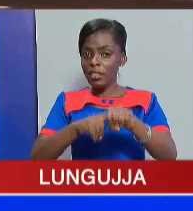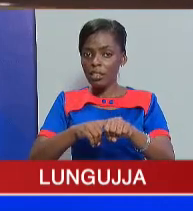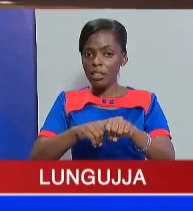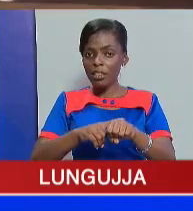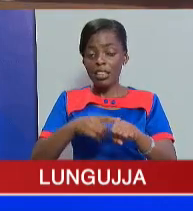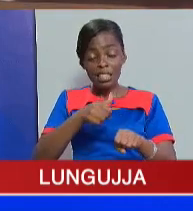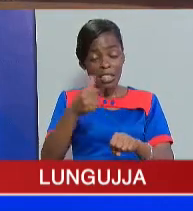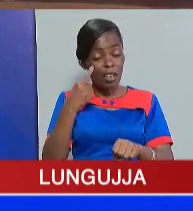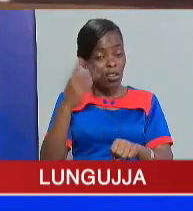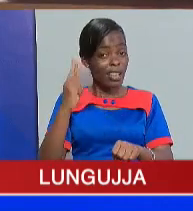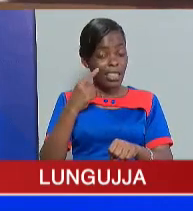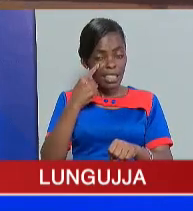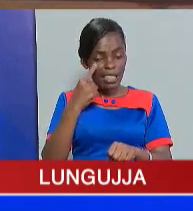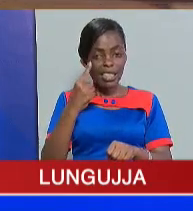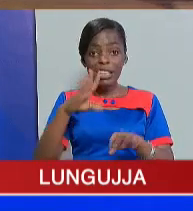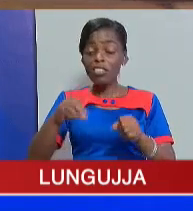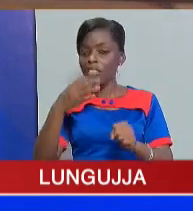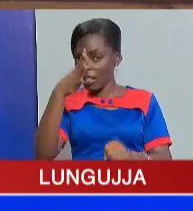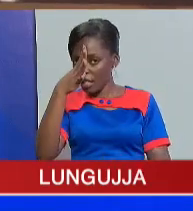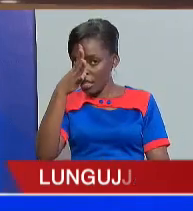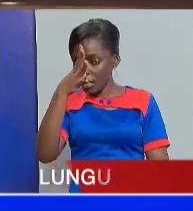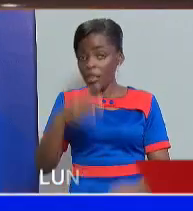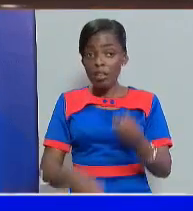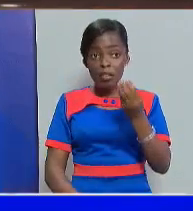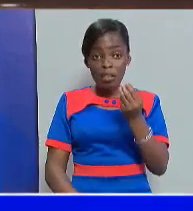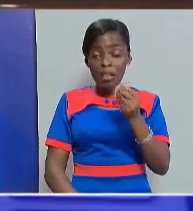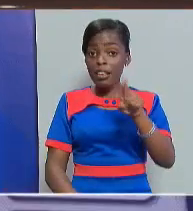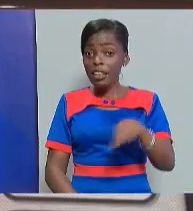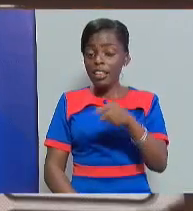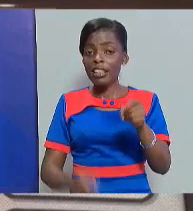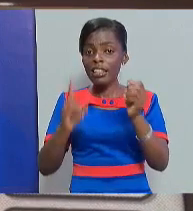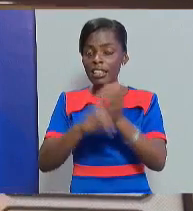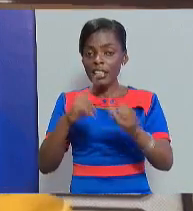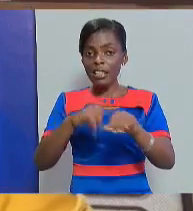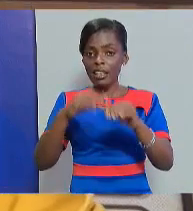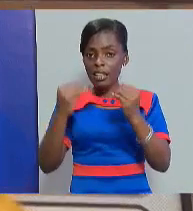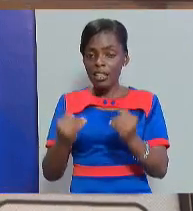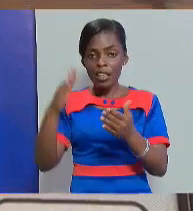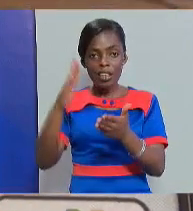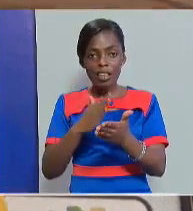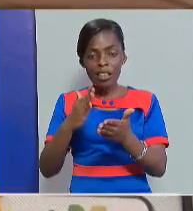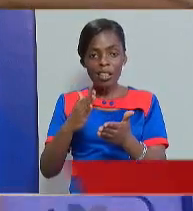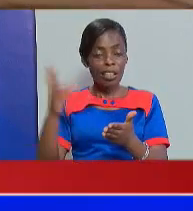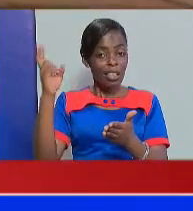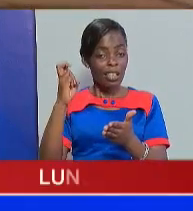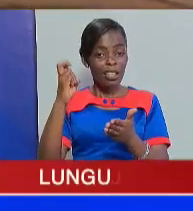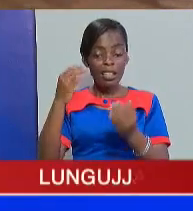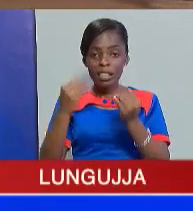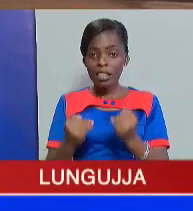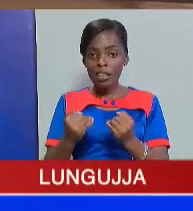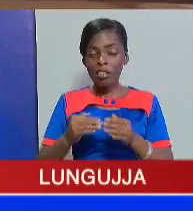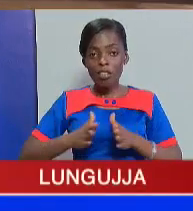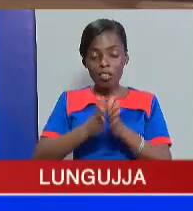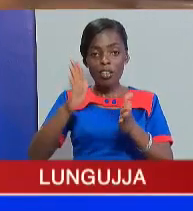aganja nze mbirabako nze sijja kulima muganda wange ssente yannema kati olwaire oluyimba lwe tukoze lwe oluyido lwe Yerusalemi producer